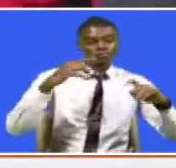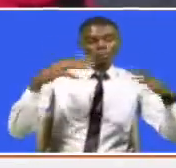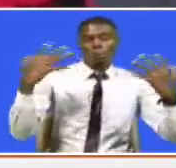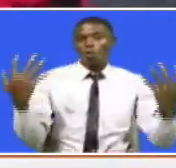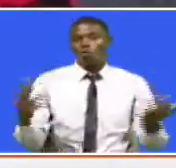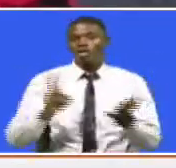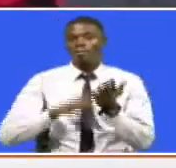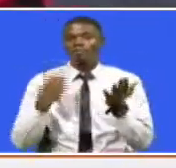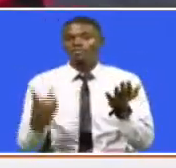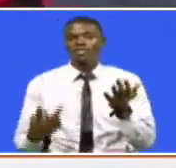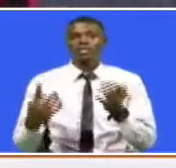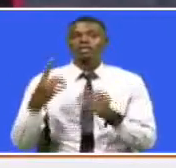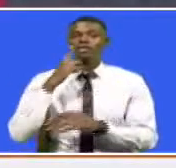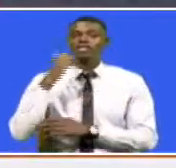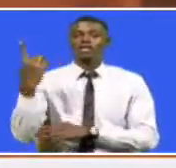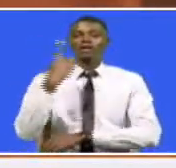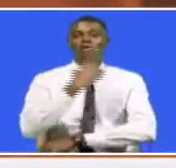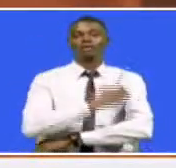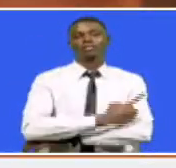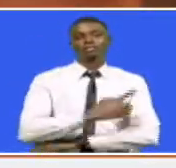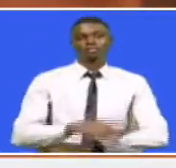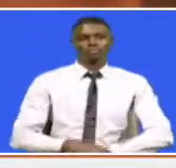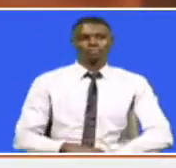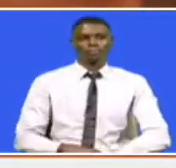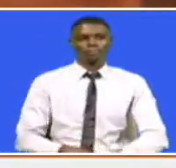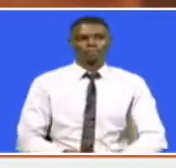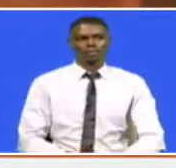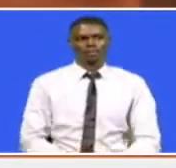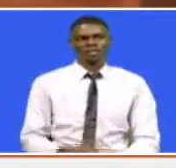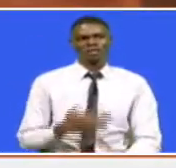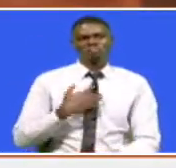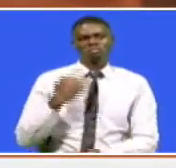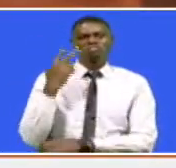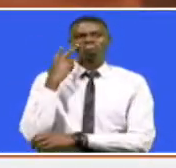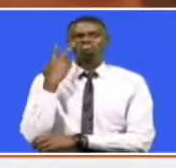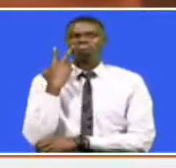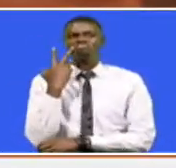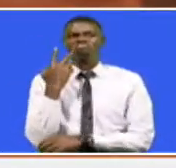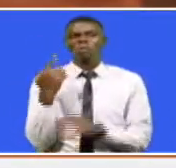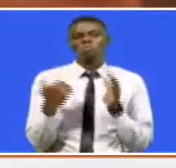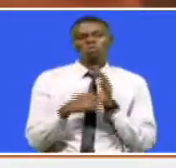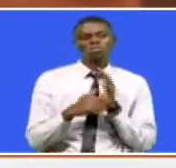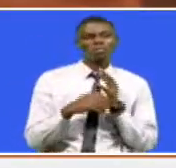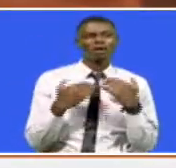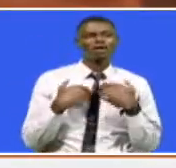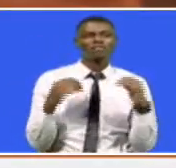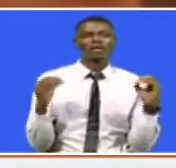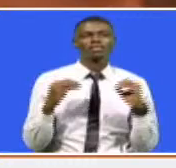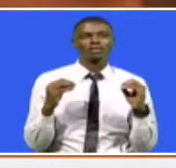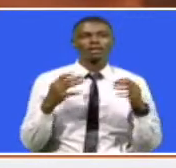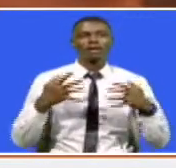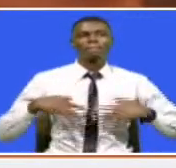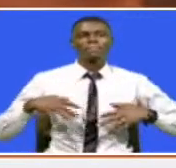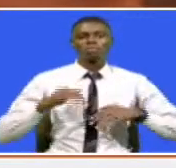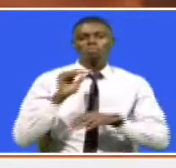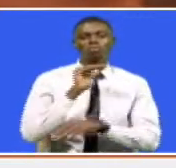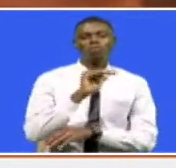amefeli katika siku hizo 100. Sioni kama kuna tashwishi la watu kuwauliza